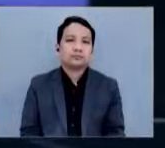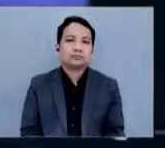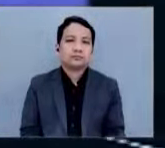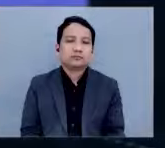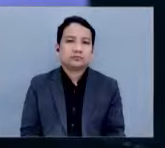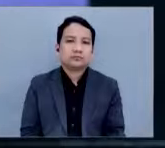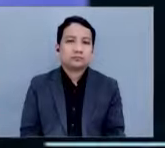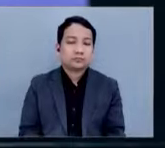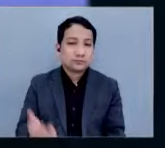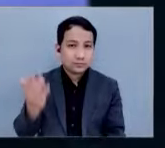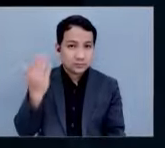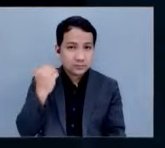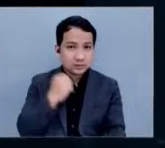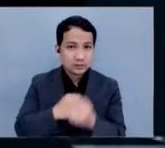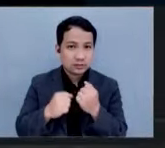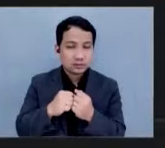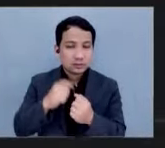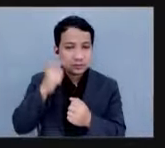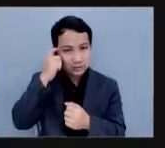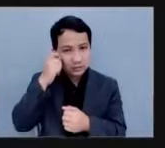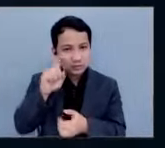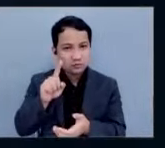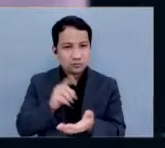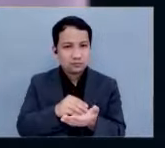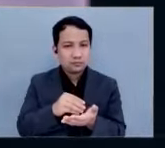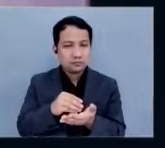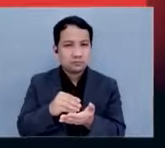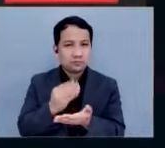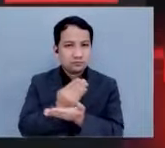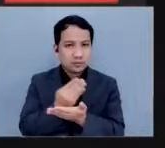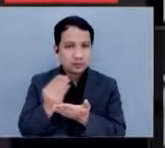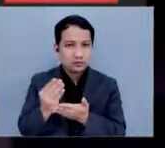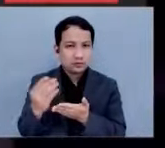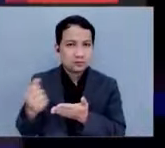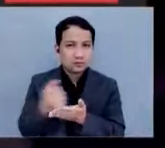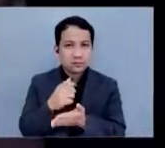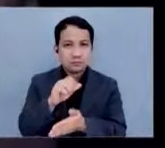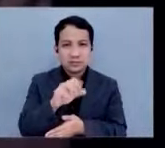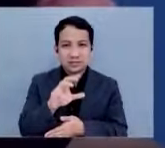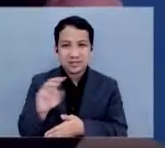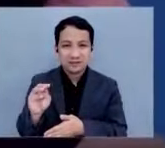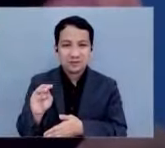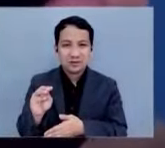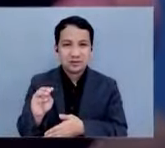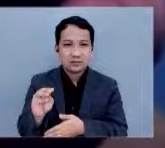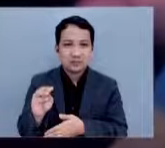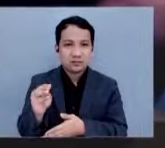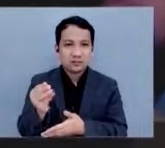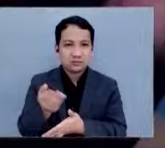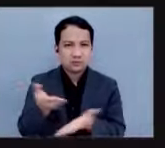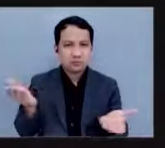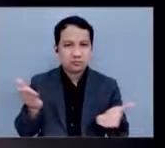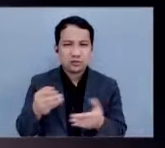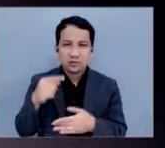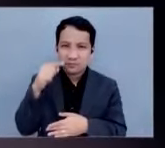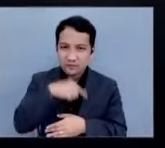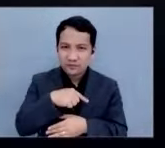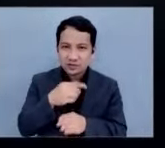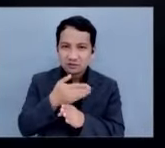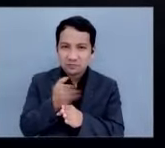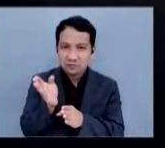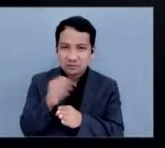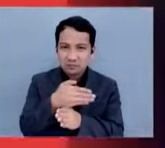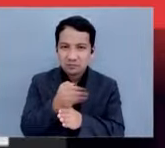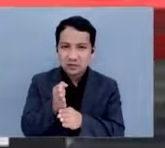Noong nakaraang taon, mahigit 1 bilyong piso ang natangay ng mga scammer. Industriya nang maituturing ang pambubudol, lalo na